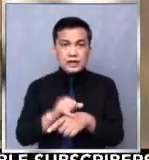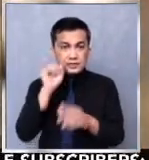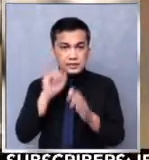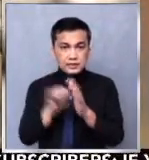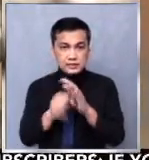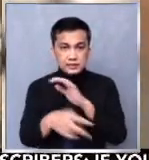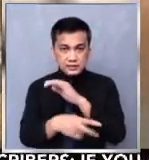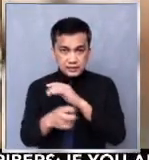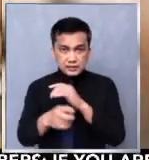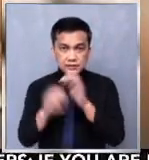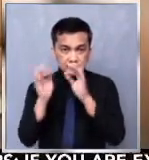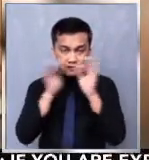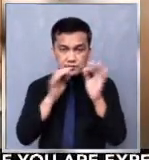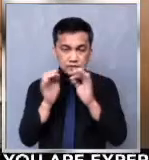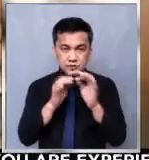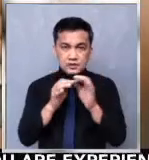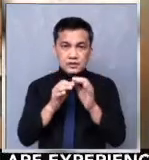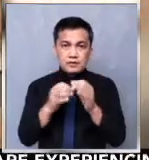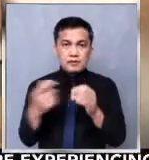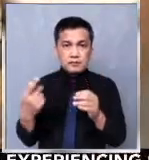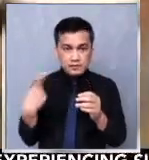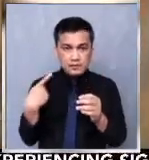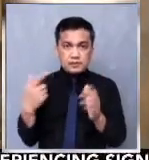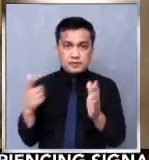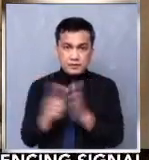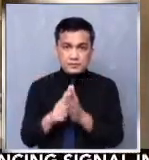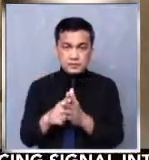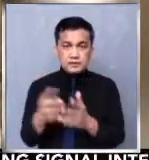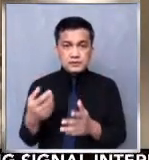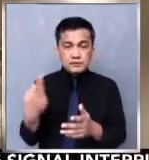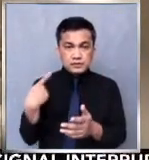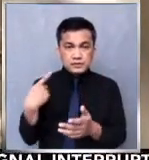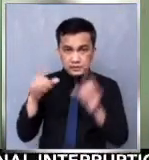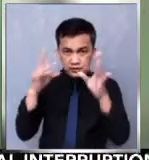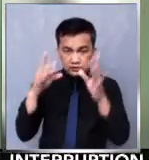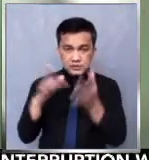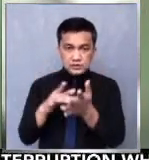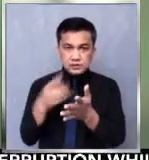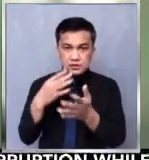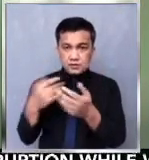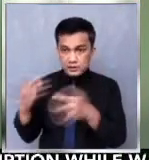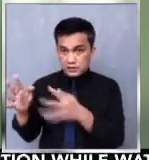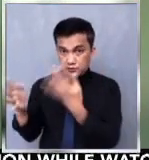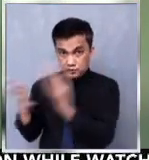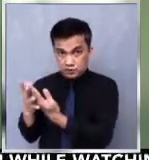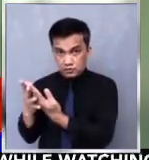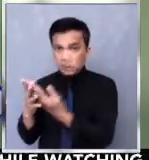possession of dangerous drugs. Pagkatapos daw makulong, bumalik ito sa Pilipinas. It's also a